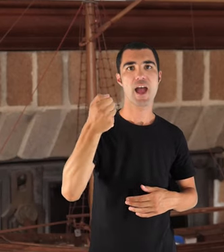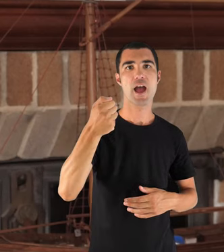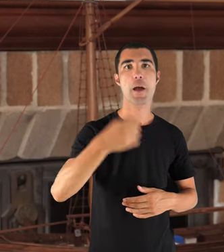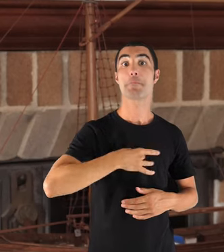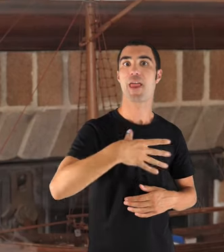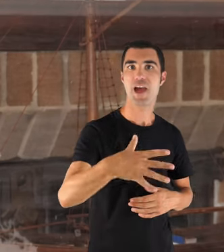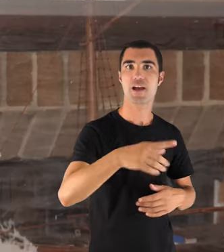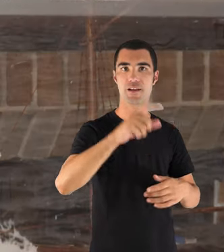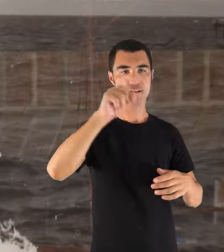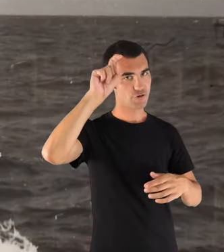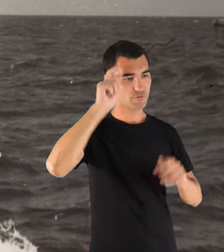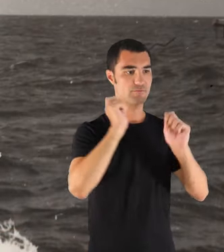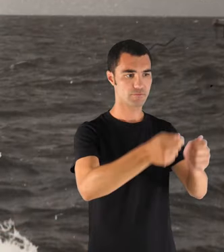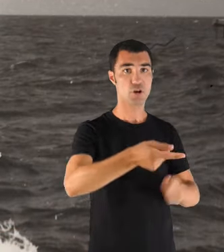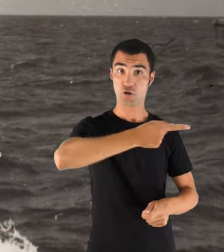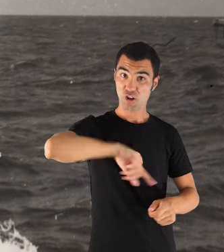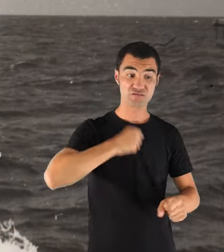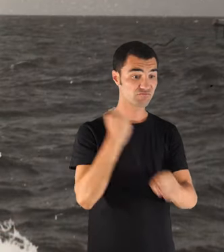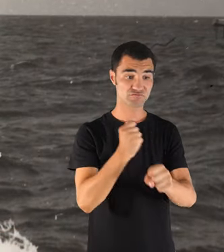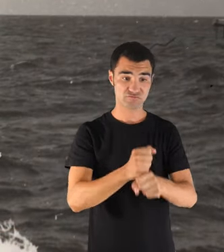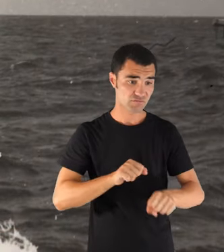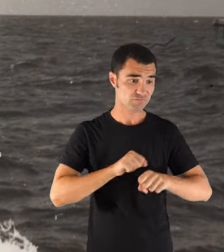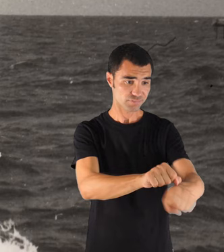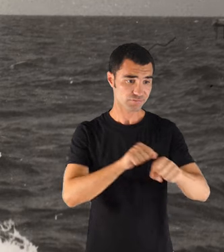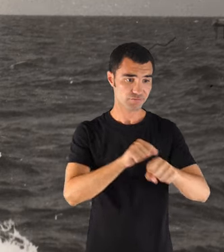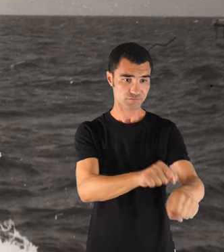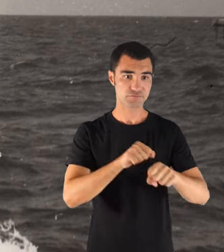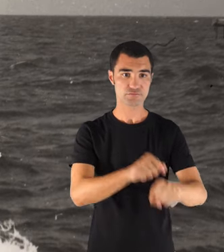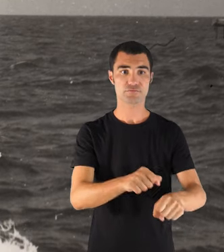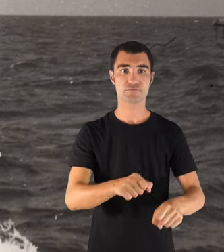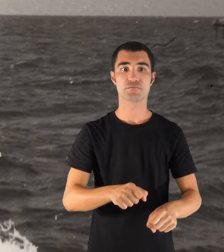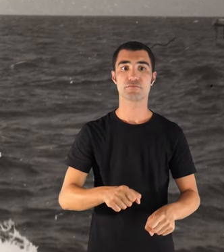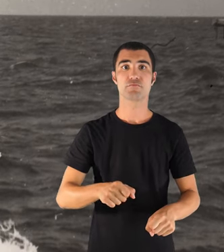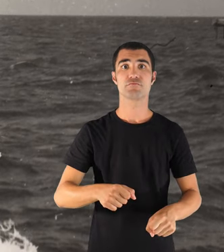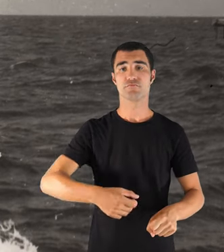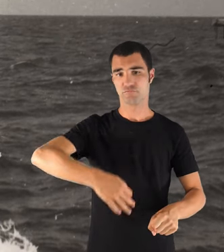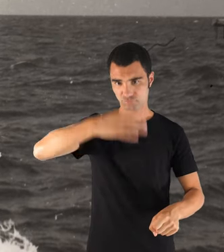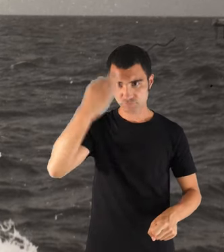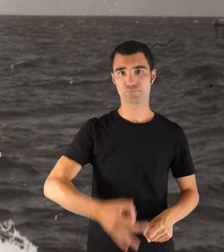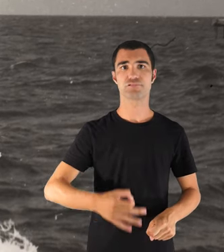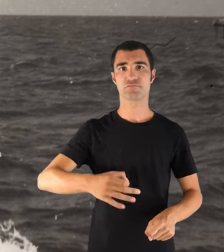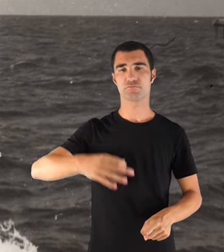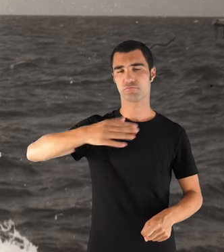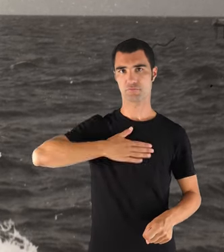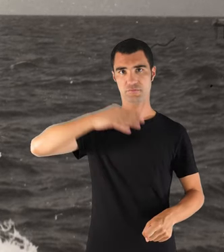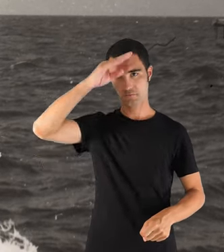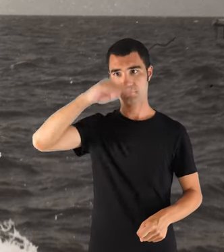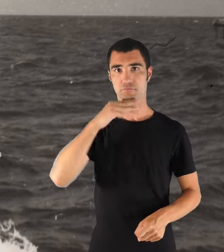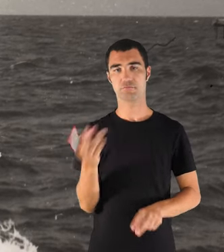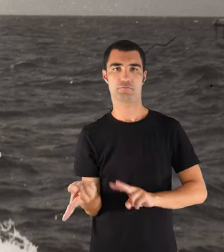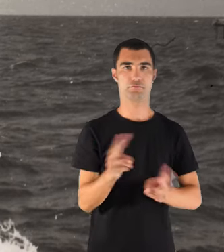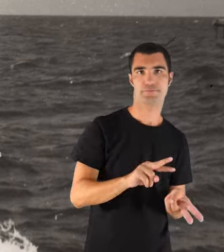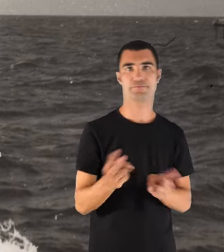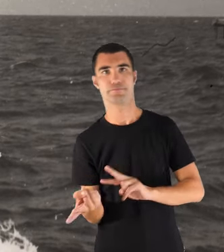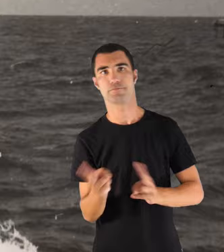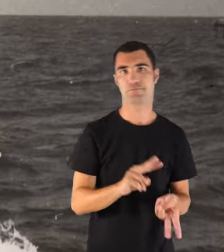d'aixa, l'únic que s'hi va dedicar va ser a mon pare en això. I alternava, és a dir, durant